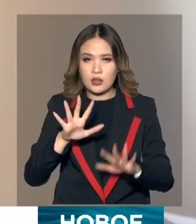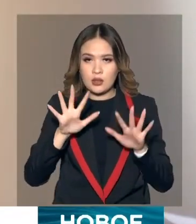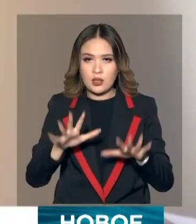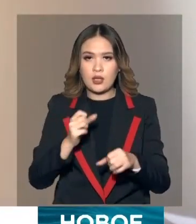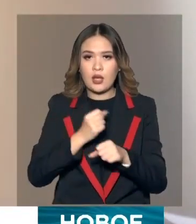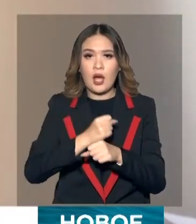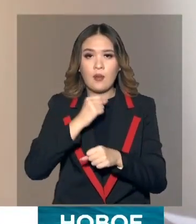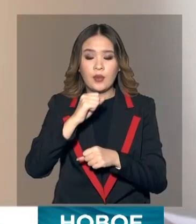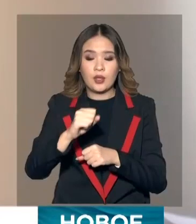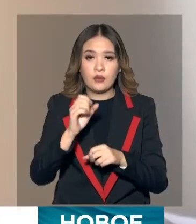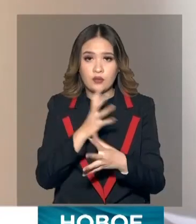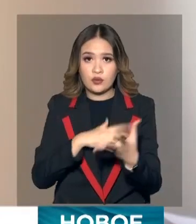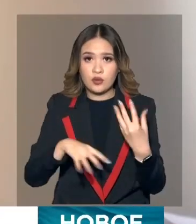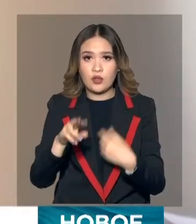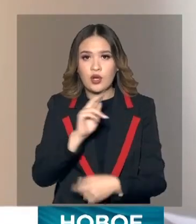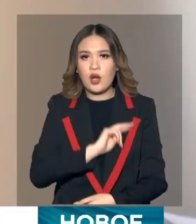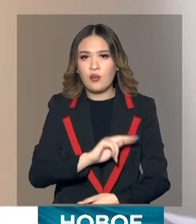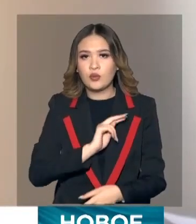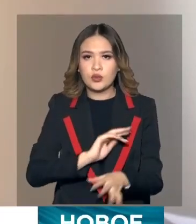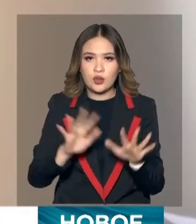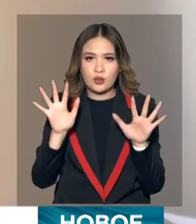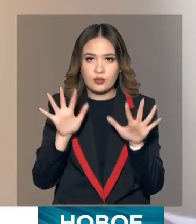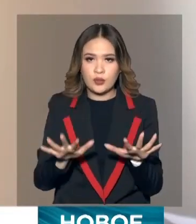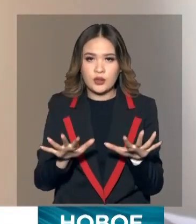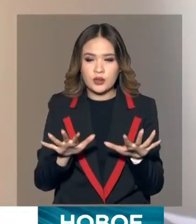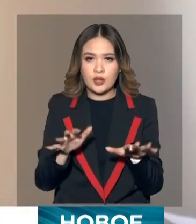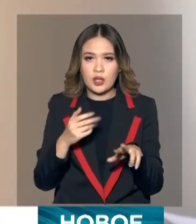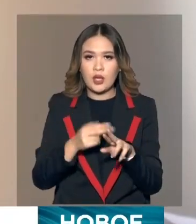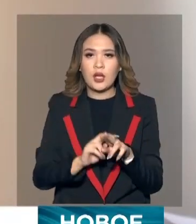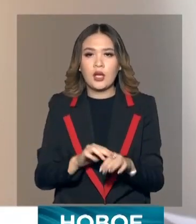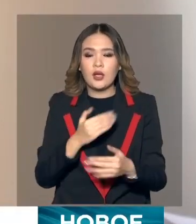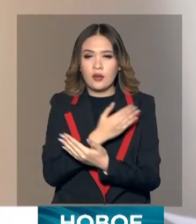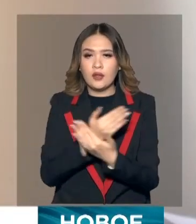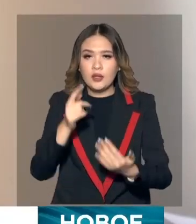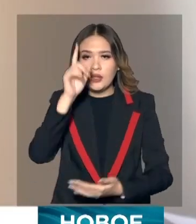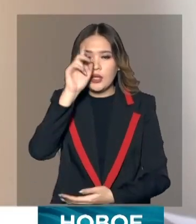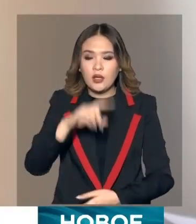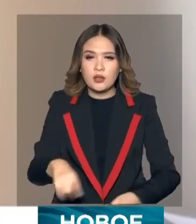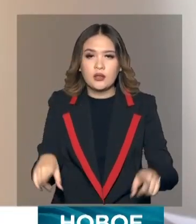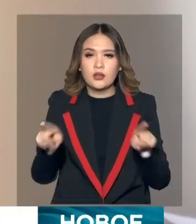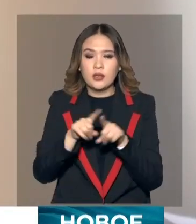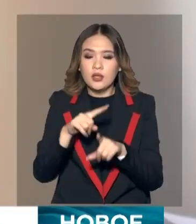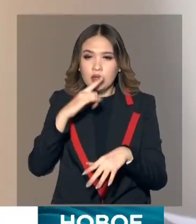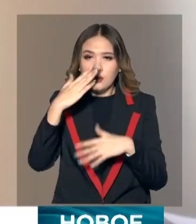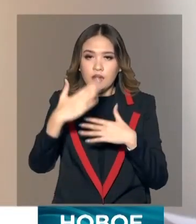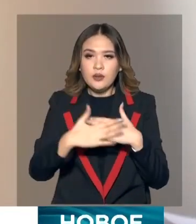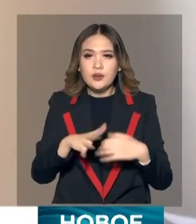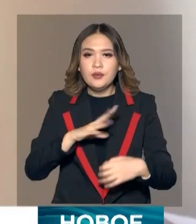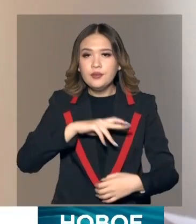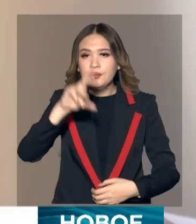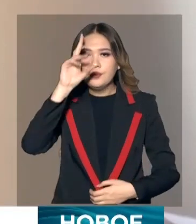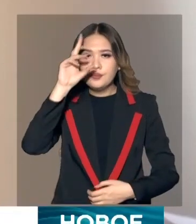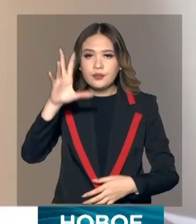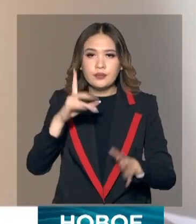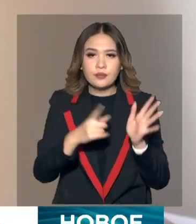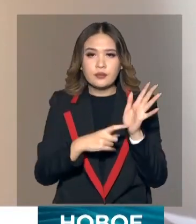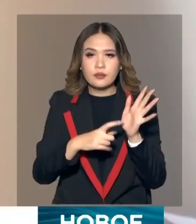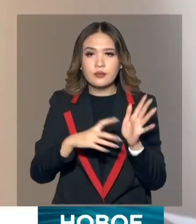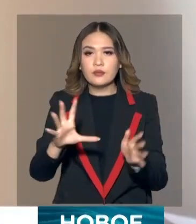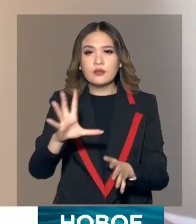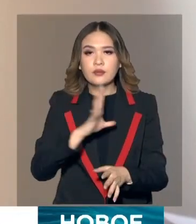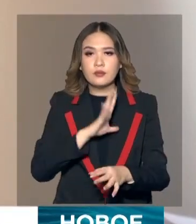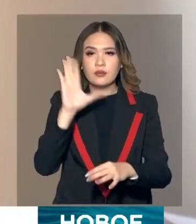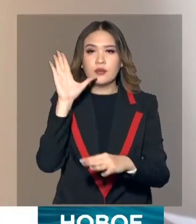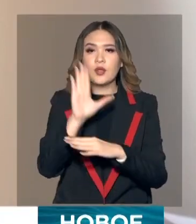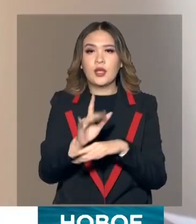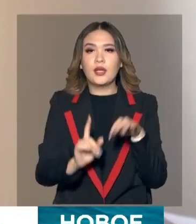сейчас ведется работа. Также, как вам известно, буквально недавно глава государства был в Караганде и поручил